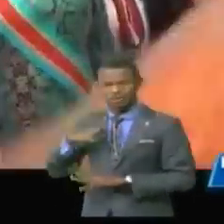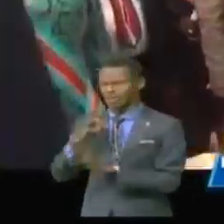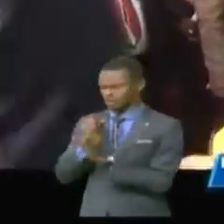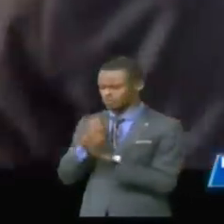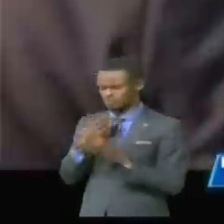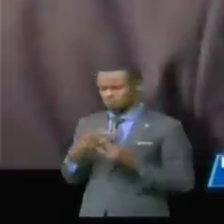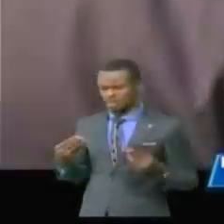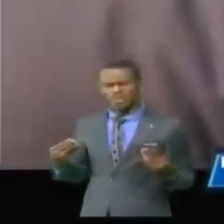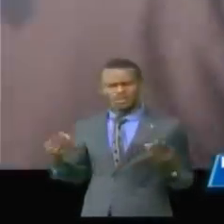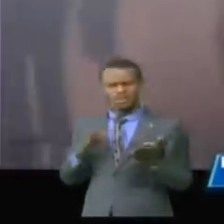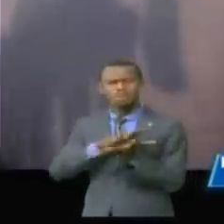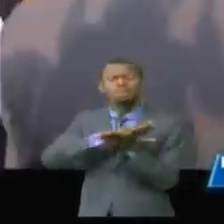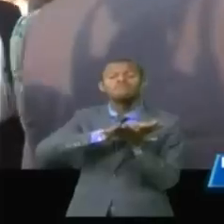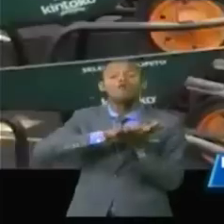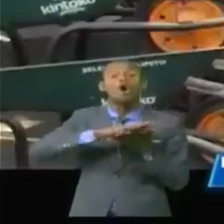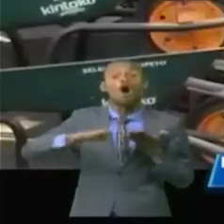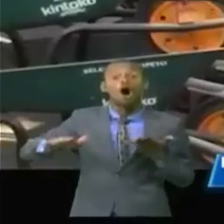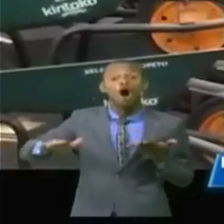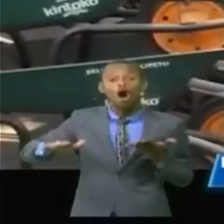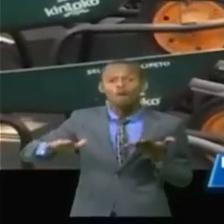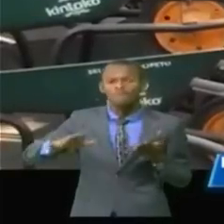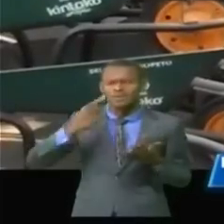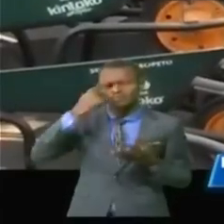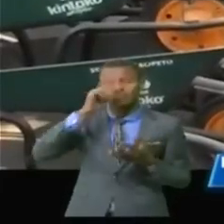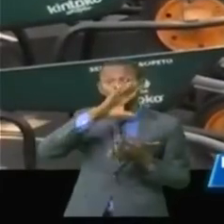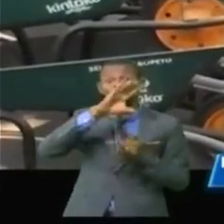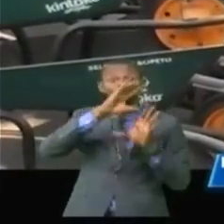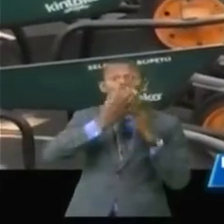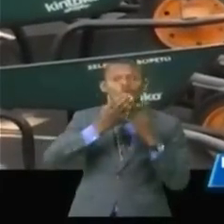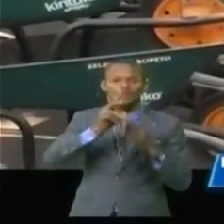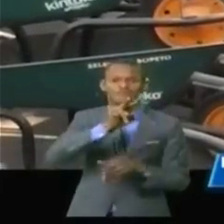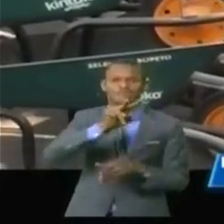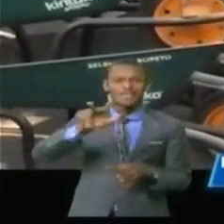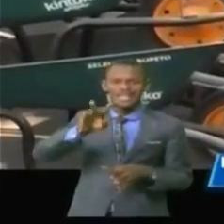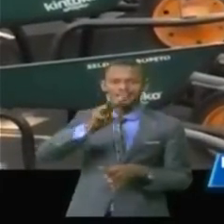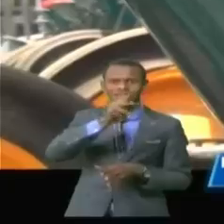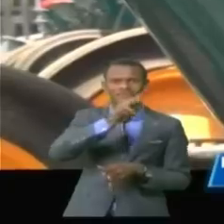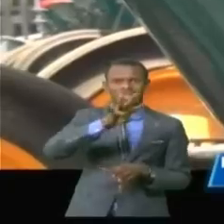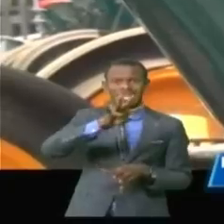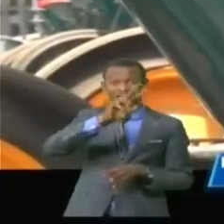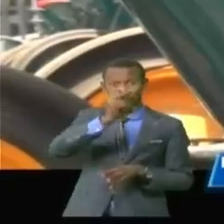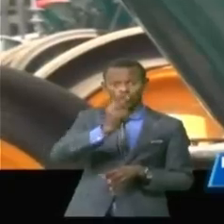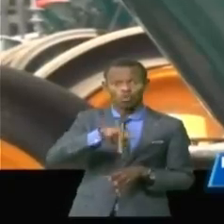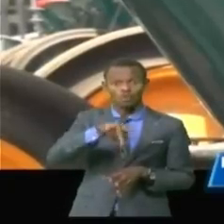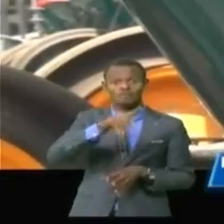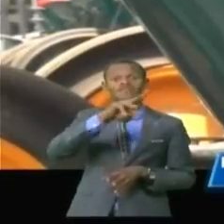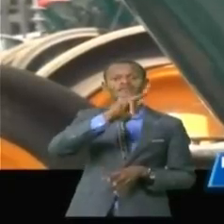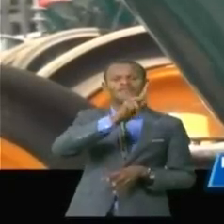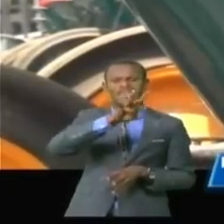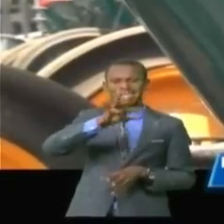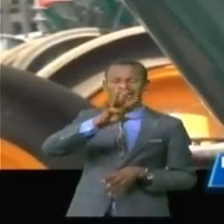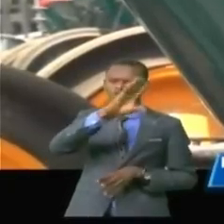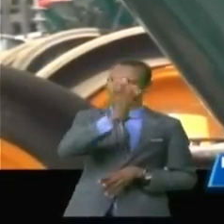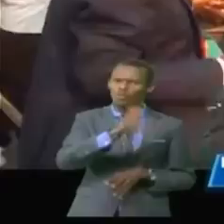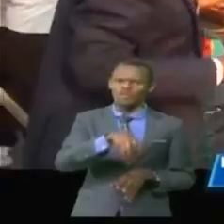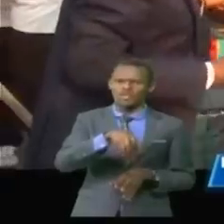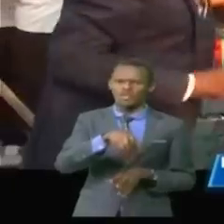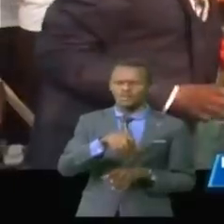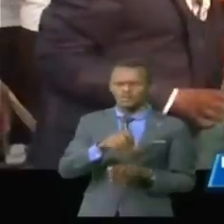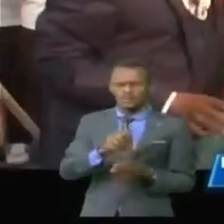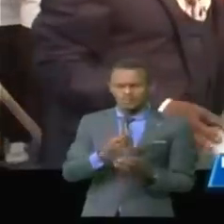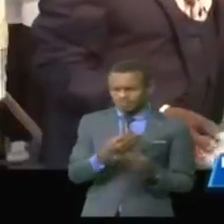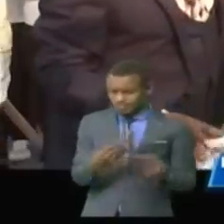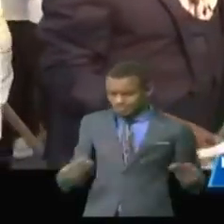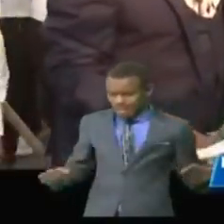matériels d'assainissement pour les 24 communes de la capitale. Cette dotation des Okeplast, filiale du groupe Angel, vient